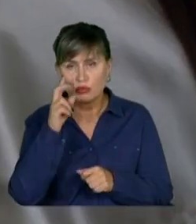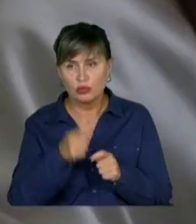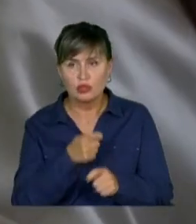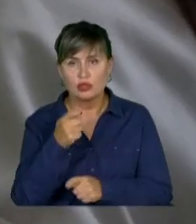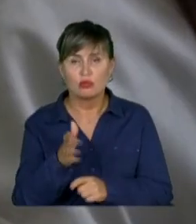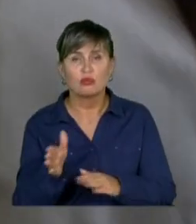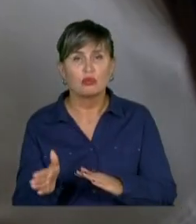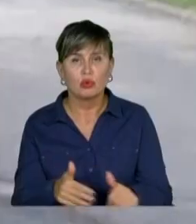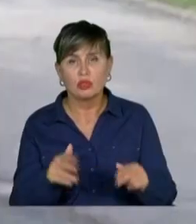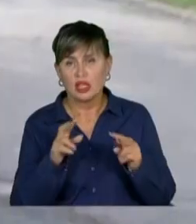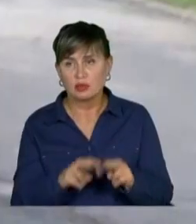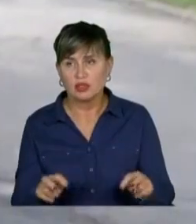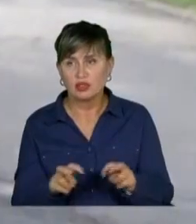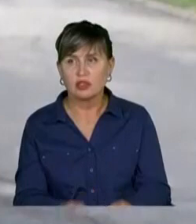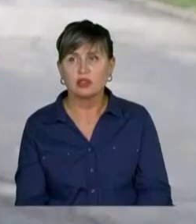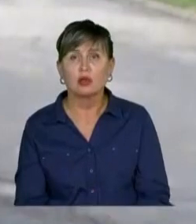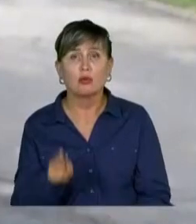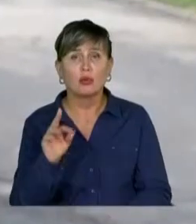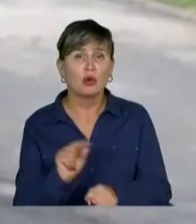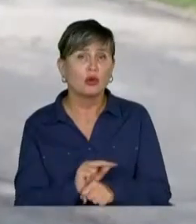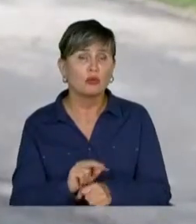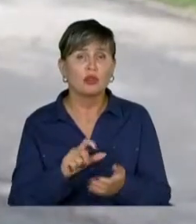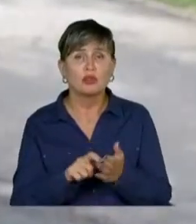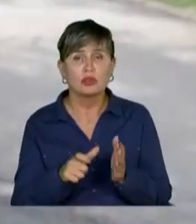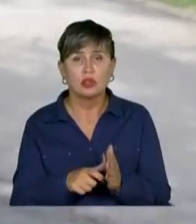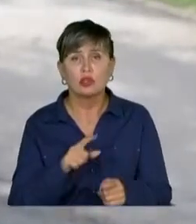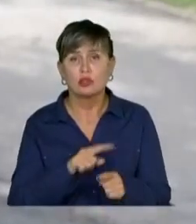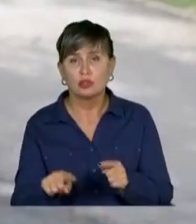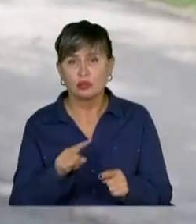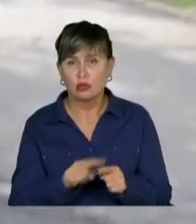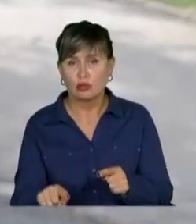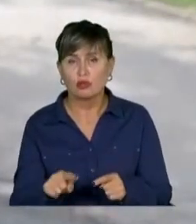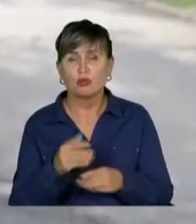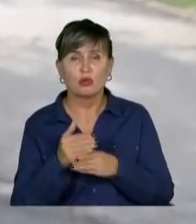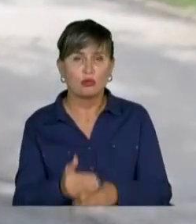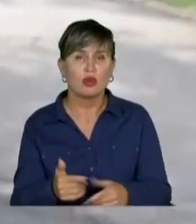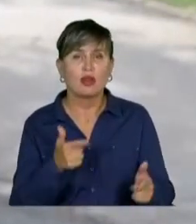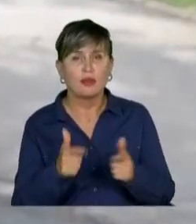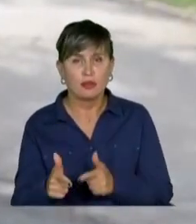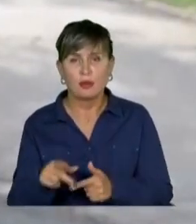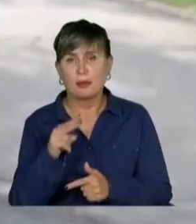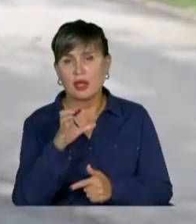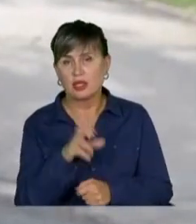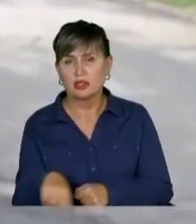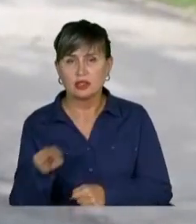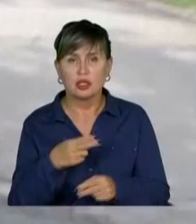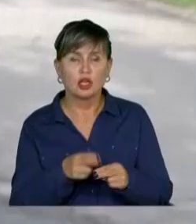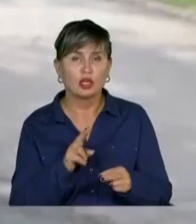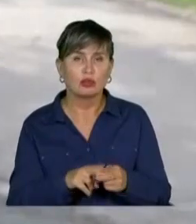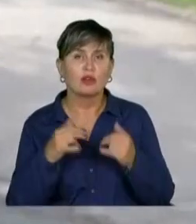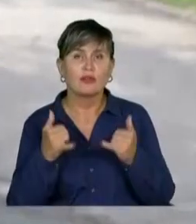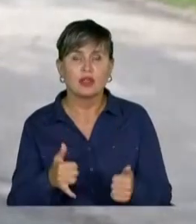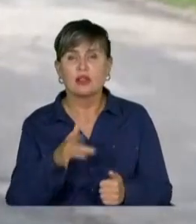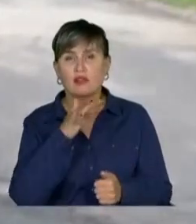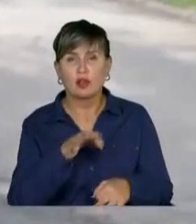будут после экспертизы. По капитальному ремонту здания скорой помощи Буландинского района готова проектно-сметная документация, которая в настоящее